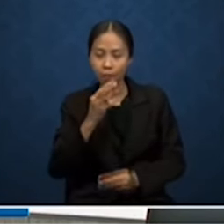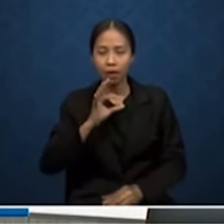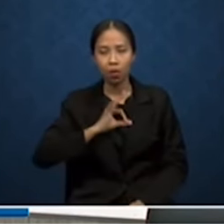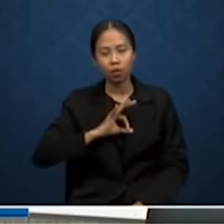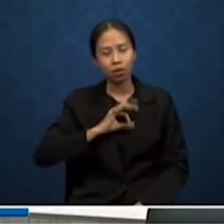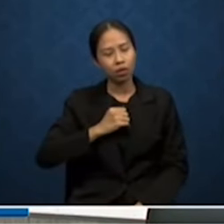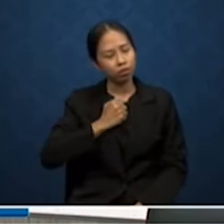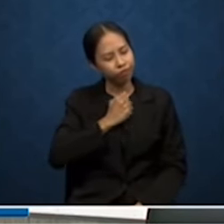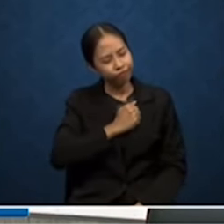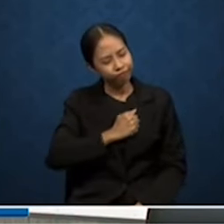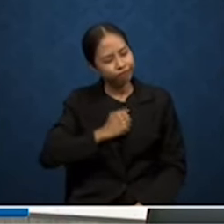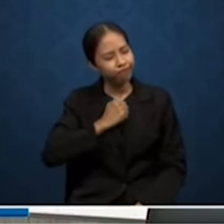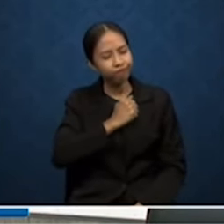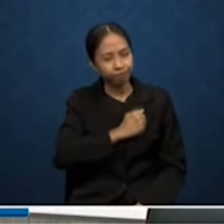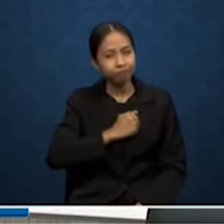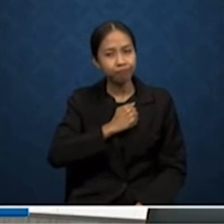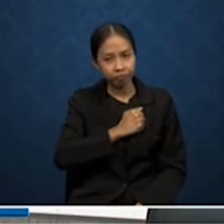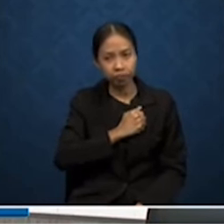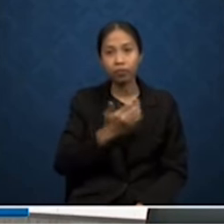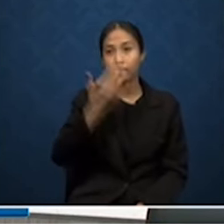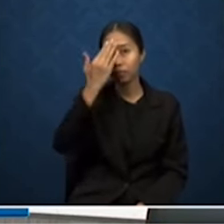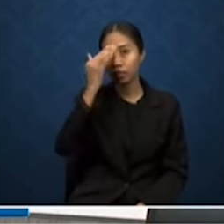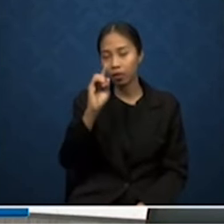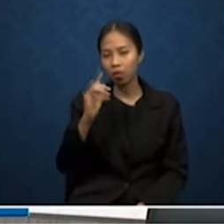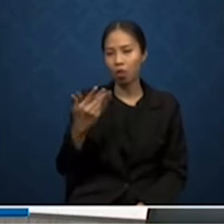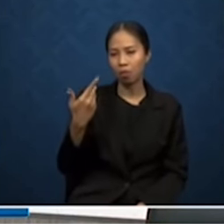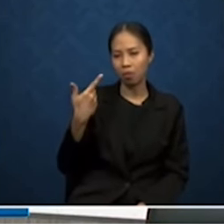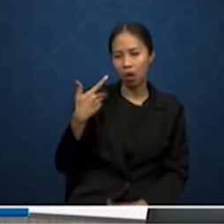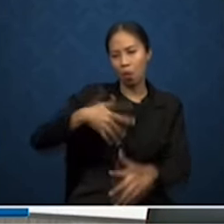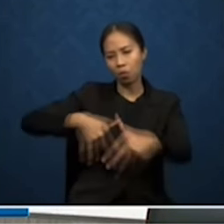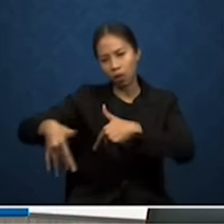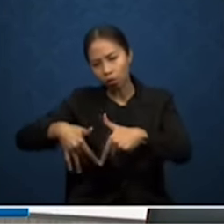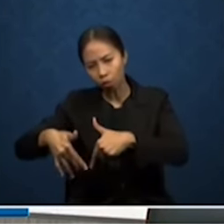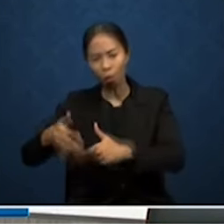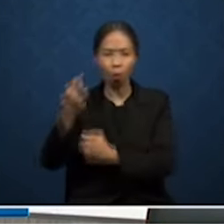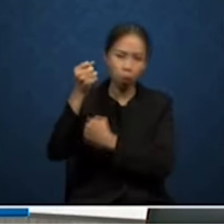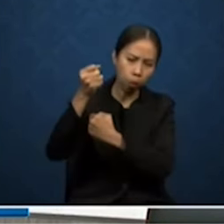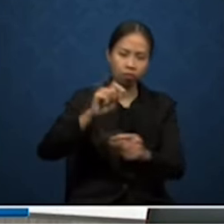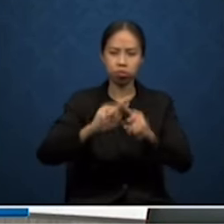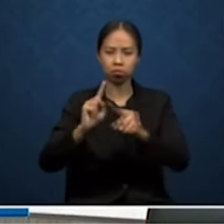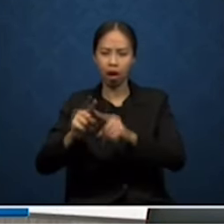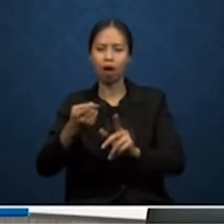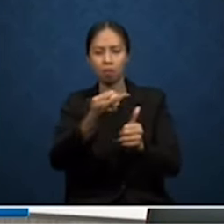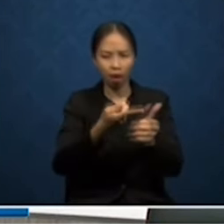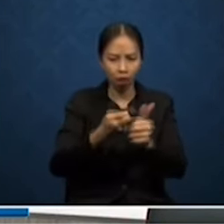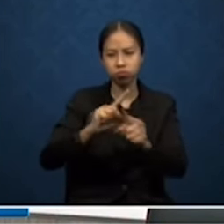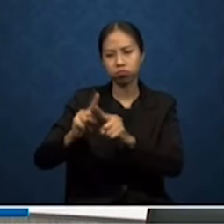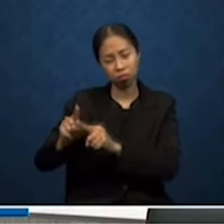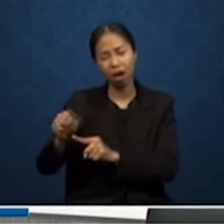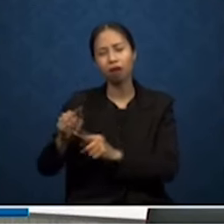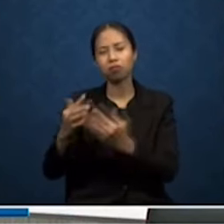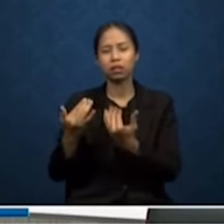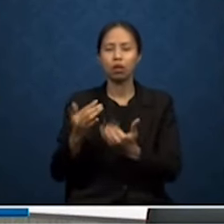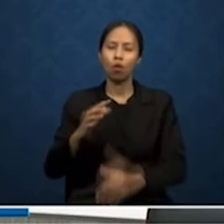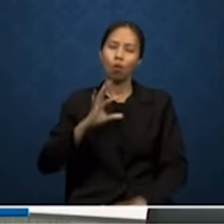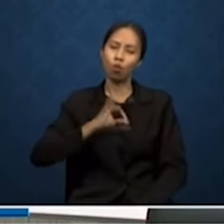จมากนะครับที่เกิดการฆ่าฟันเกิดการทำร้ายกันอย่างรุนแรงมันเป็นบาดแผลครับของสังคมไ